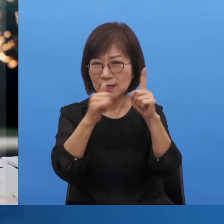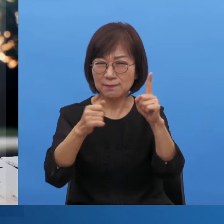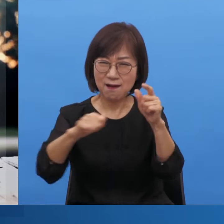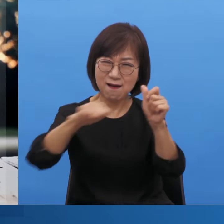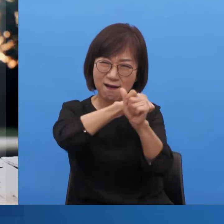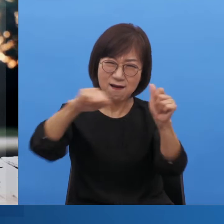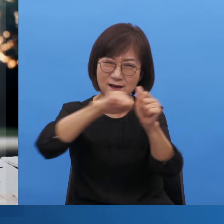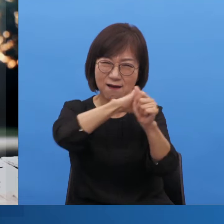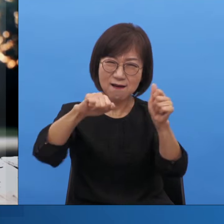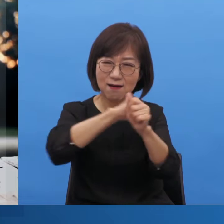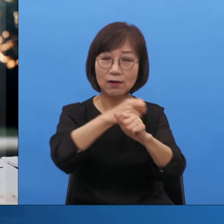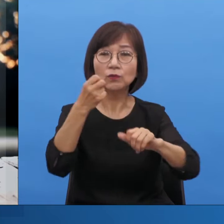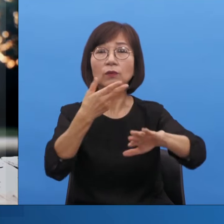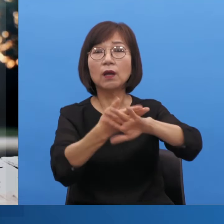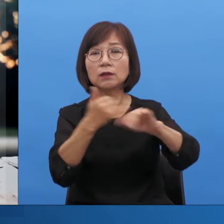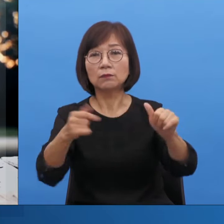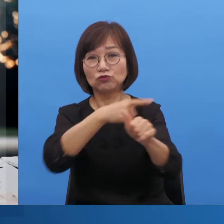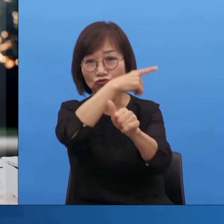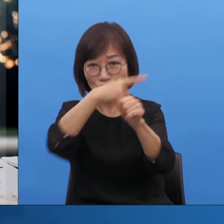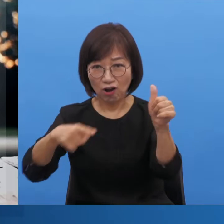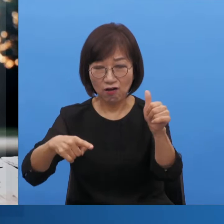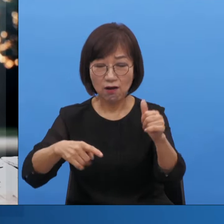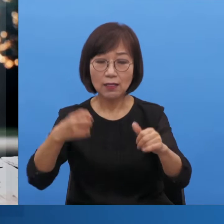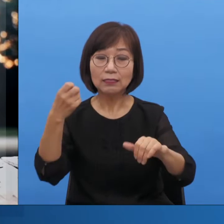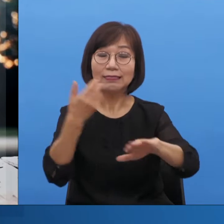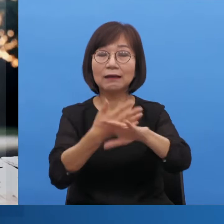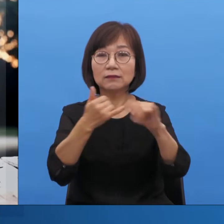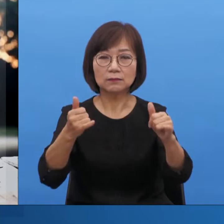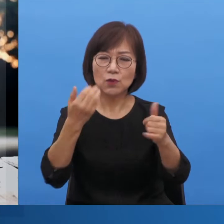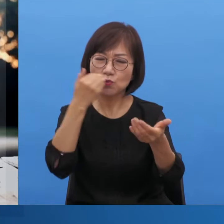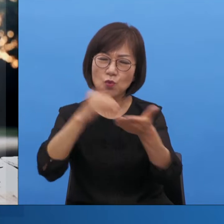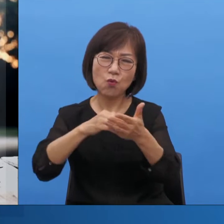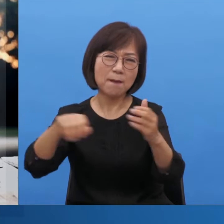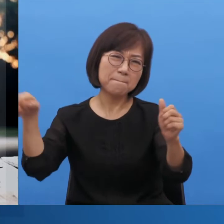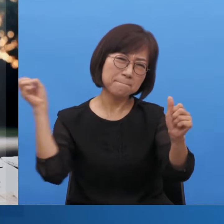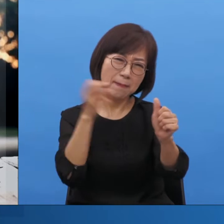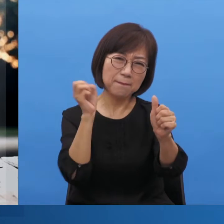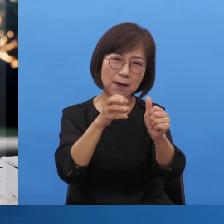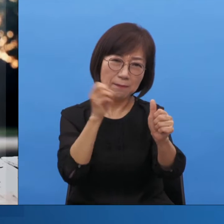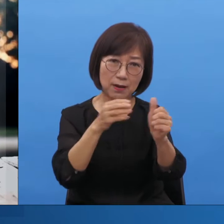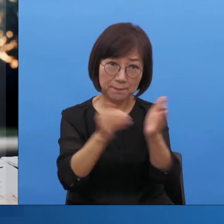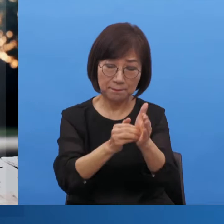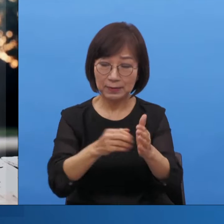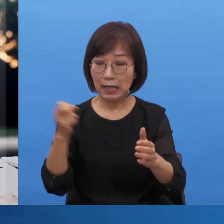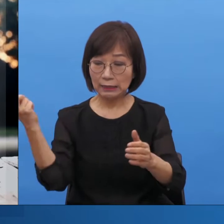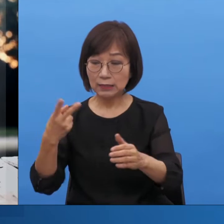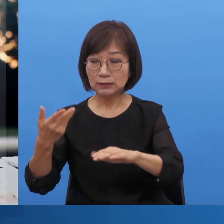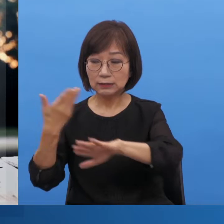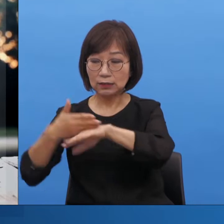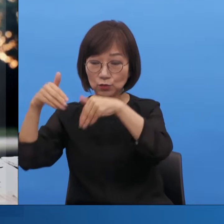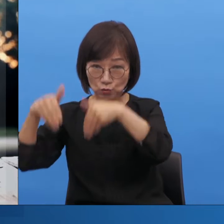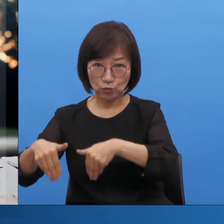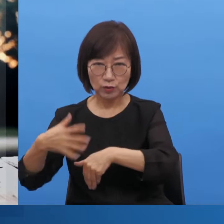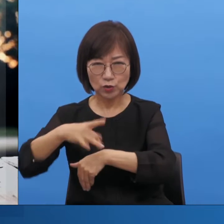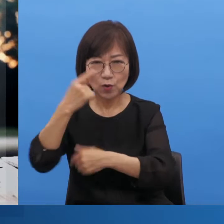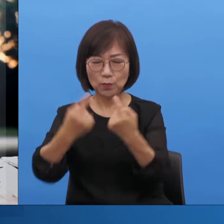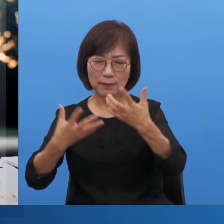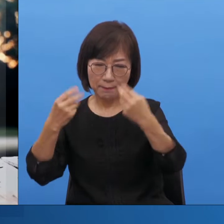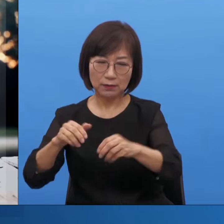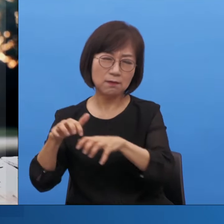때리고 하나는 죽이고 하나는 돌로 쳤거늘 다시 다른 종들을 처음보다 많이